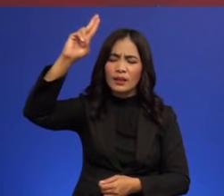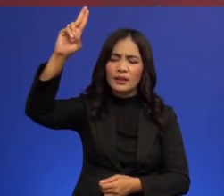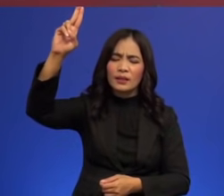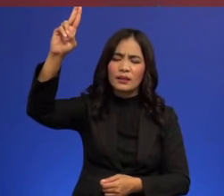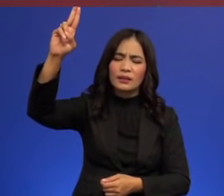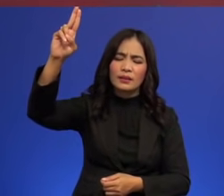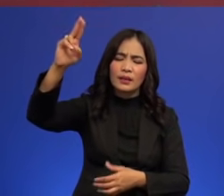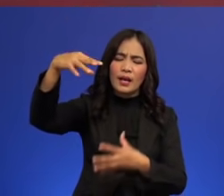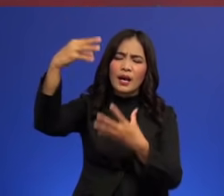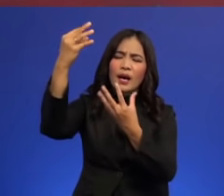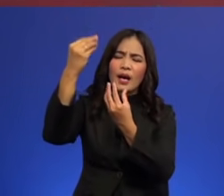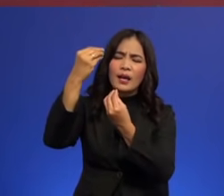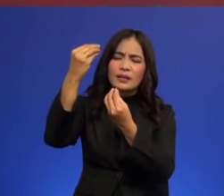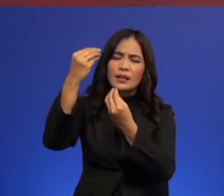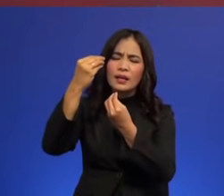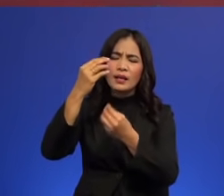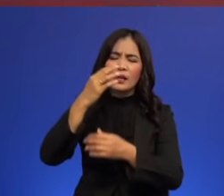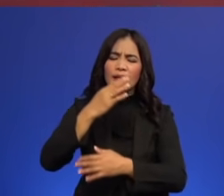Tuhan